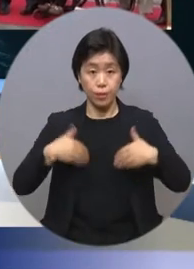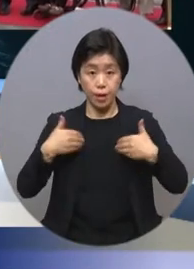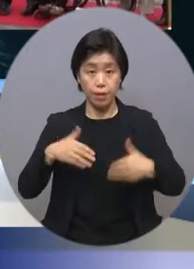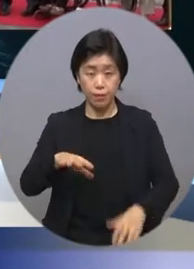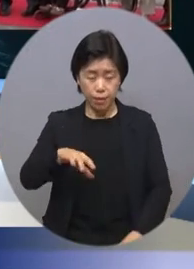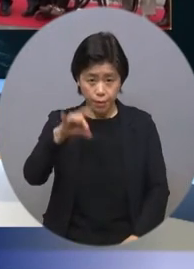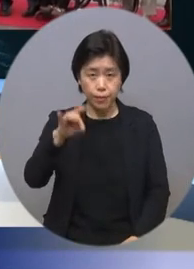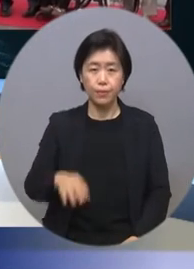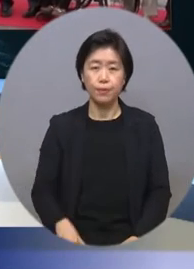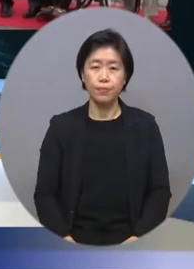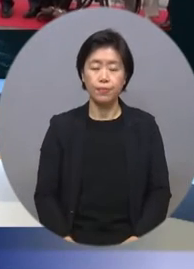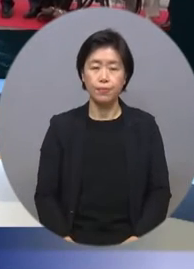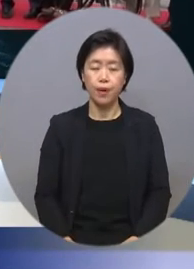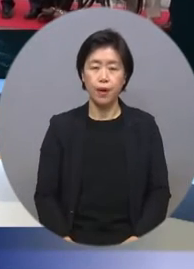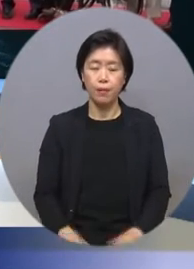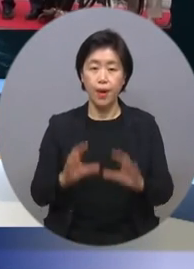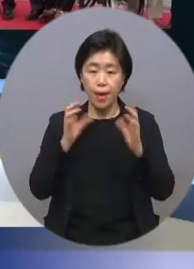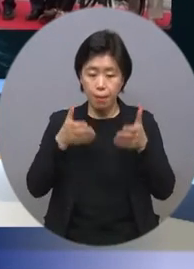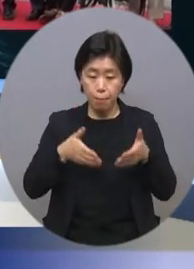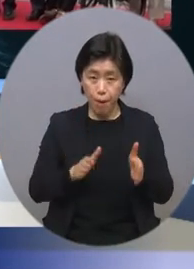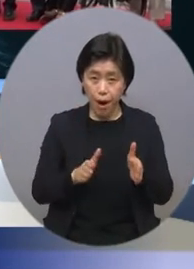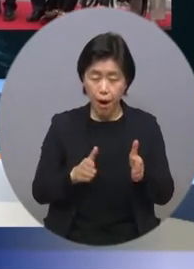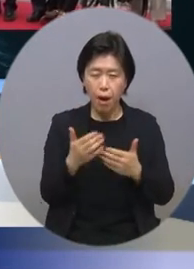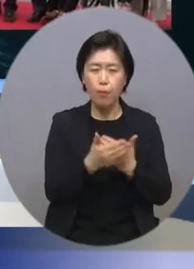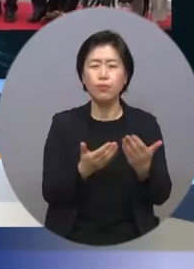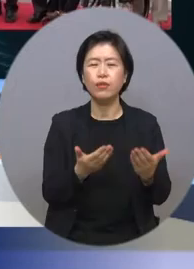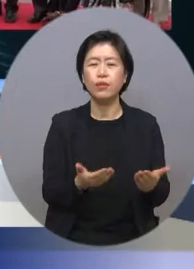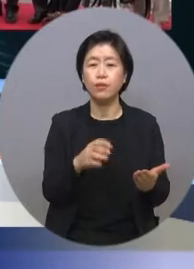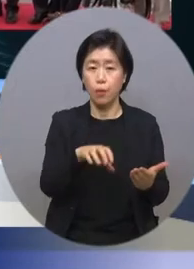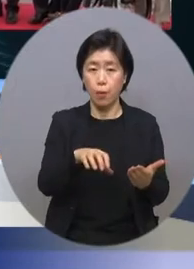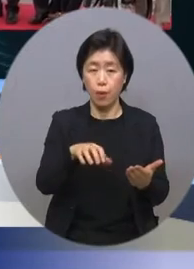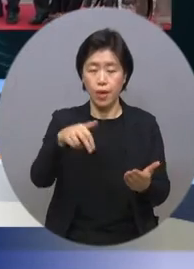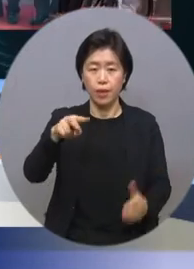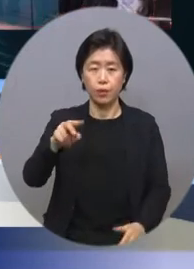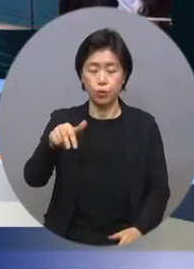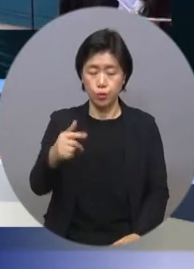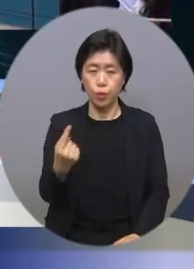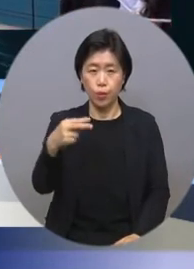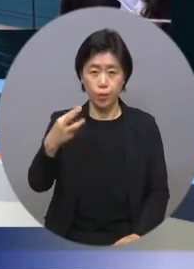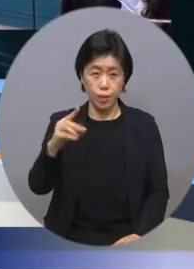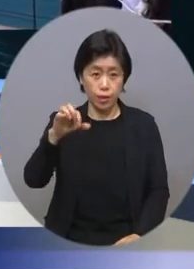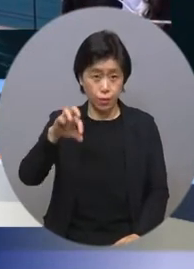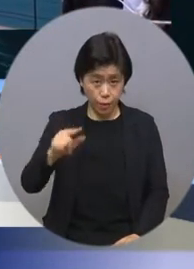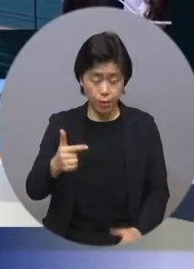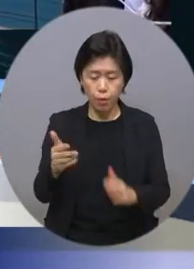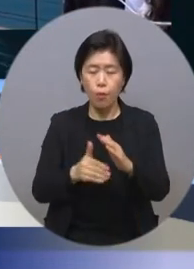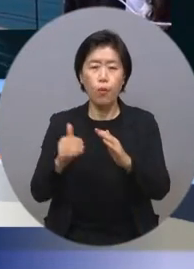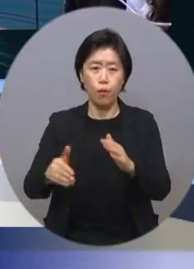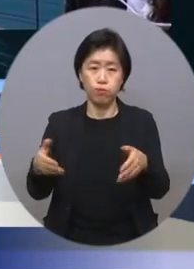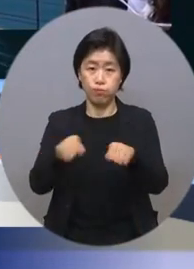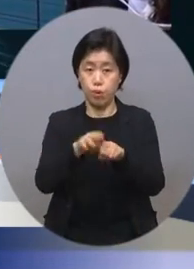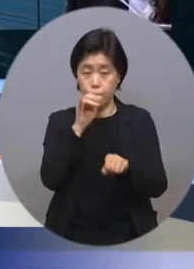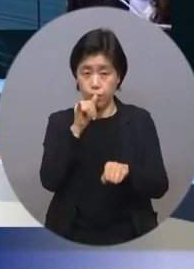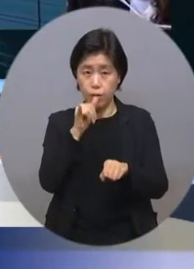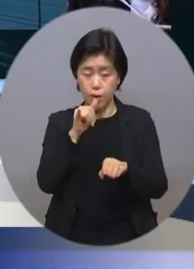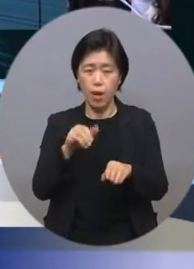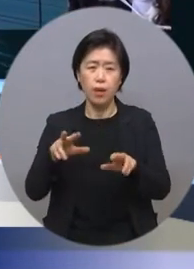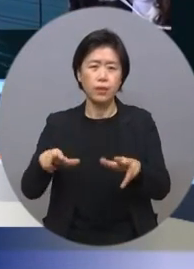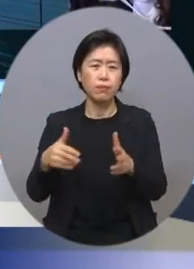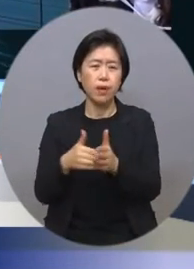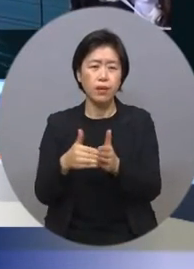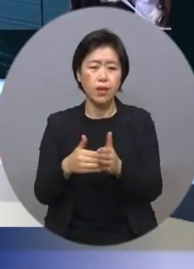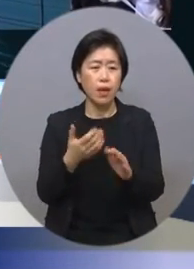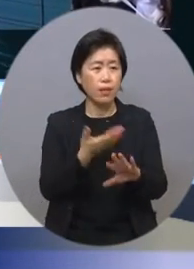충청남도에 처음으로 공공산후조리원이 문을 열었습니다. 그간 다른 지역으로 원정 산후조리를 해야 했던